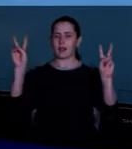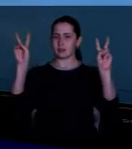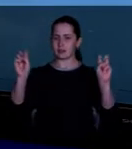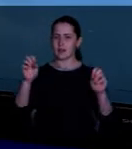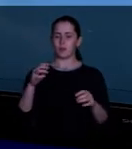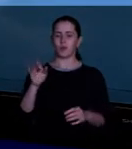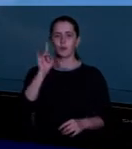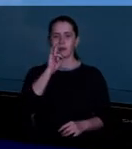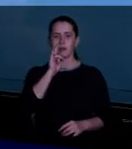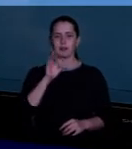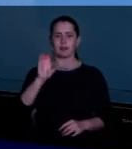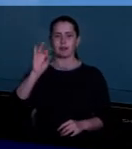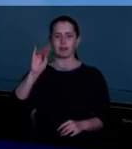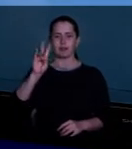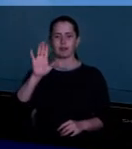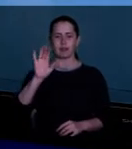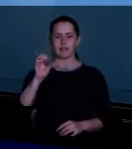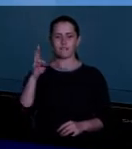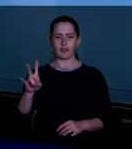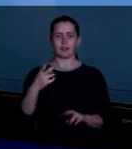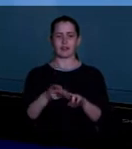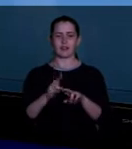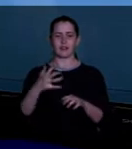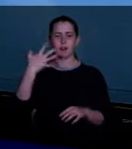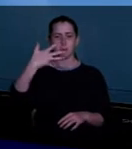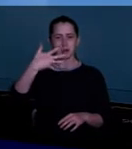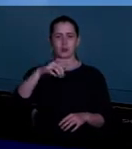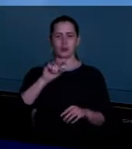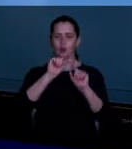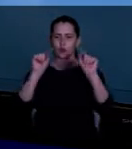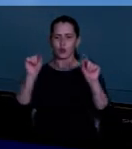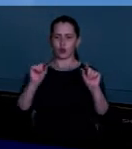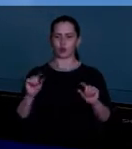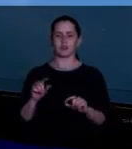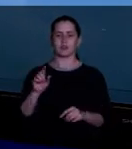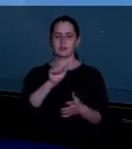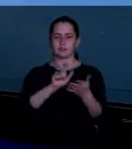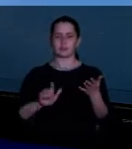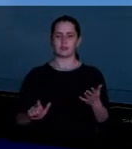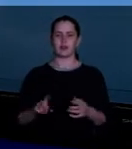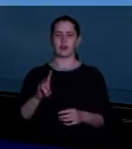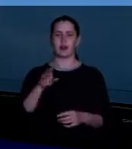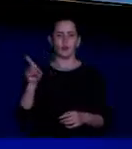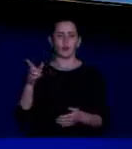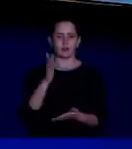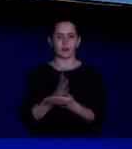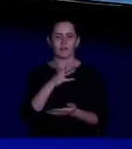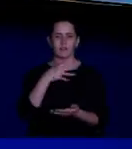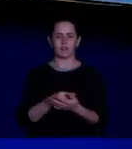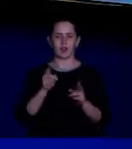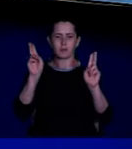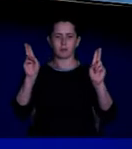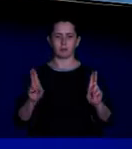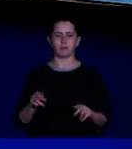что такое синквейн. Это пятистрочный стих, который имеет свои определенные правила.